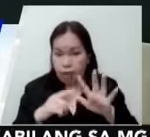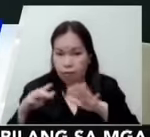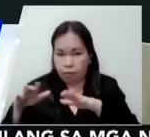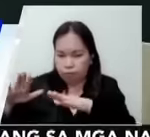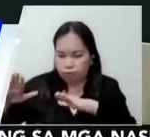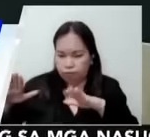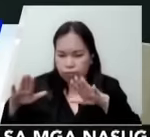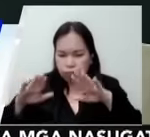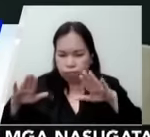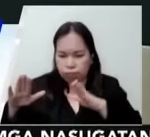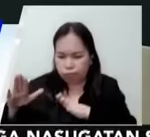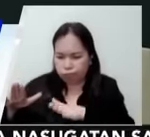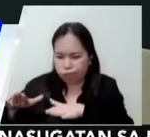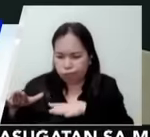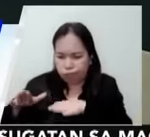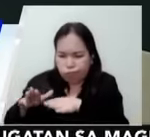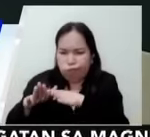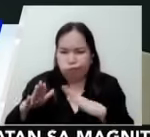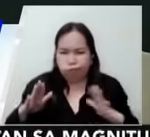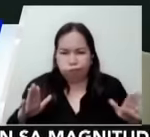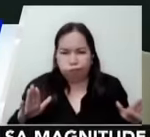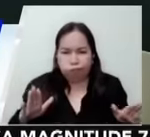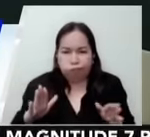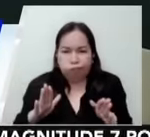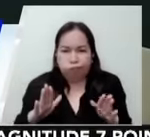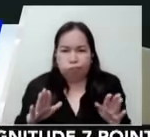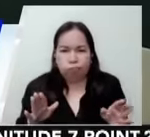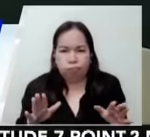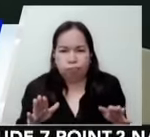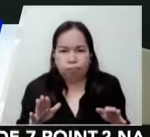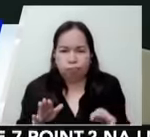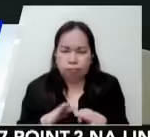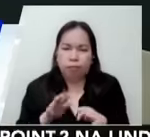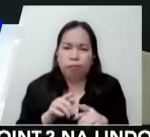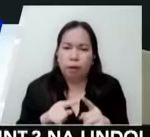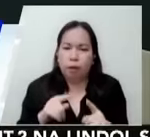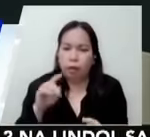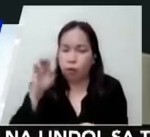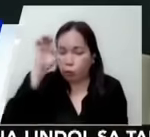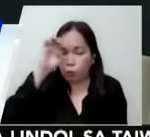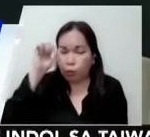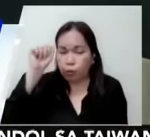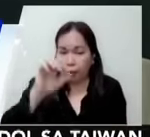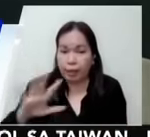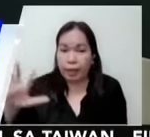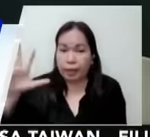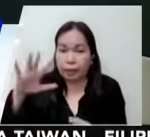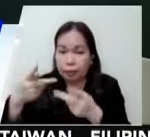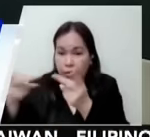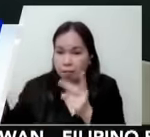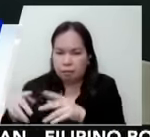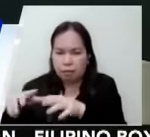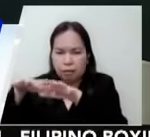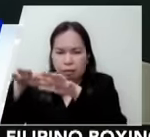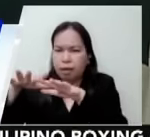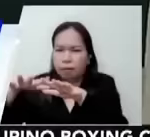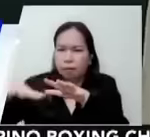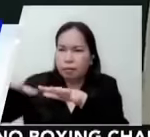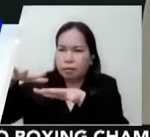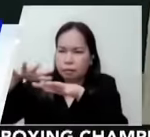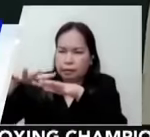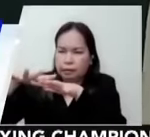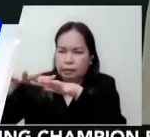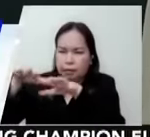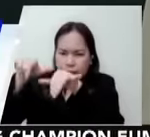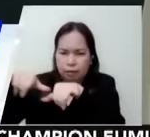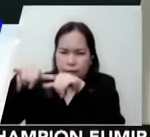Eurasian Plate and the Philippine Sea Plate. Pero yung Eurasian Plate almost immobile. Ang malakas na motion would be